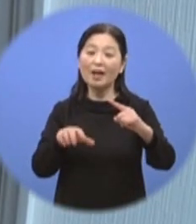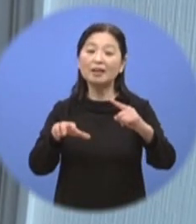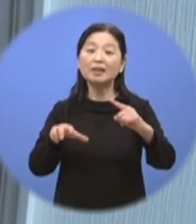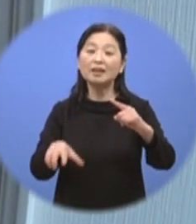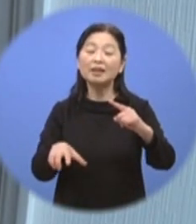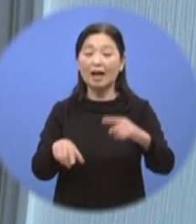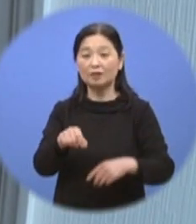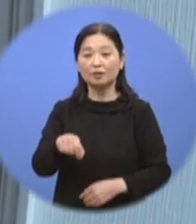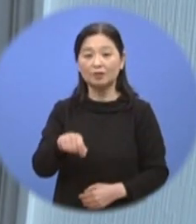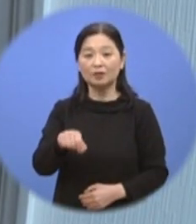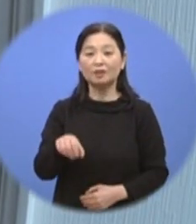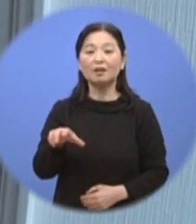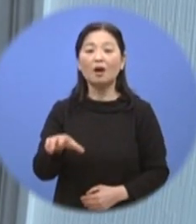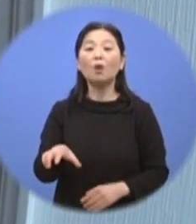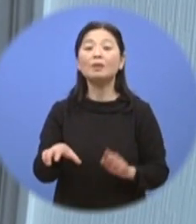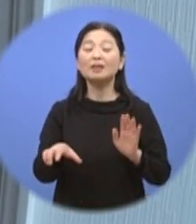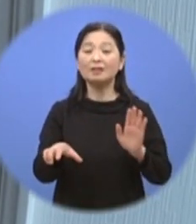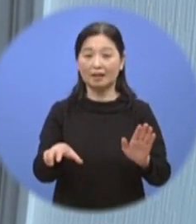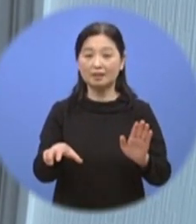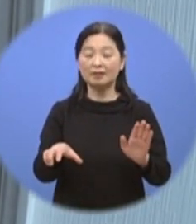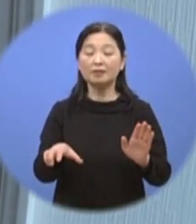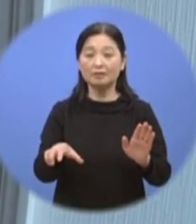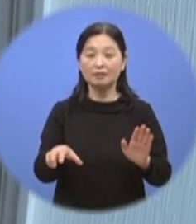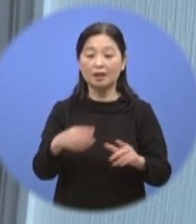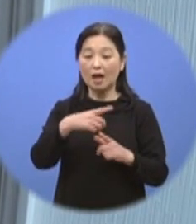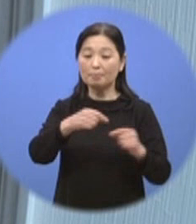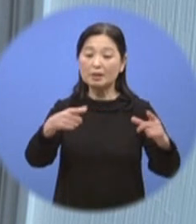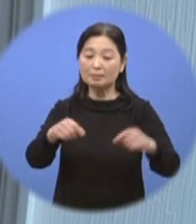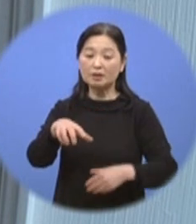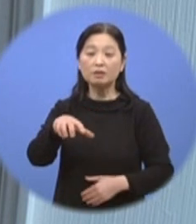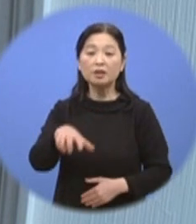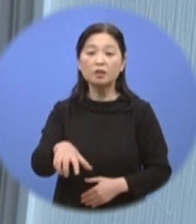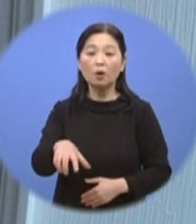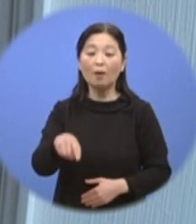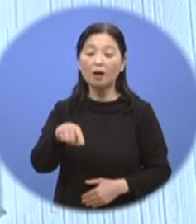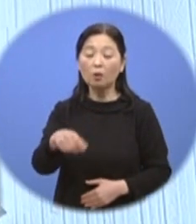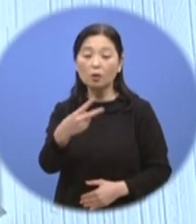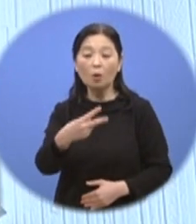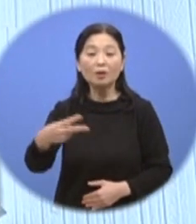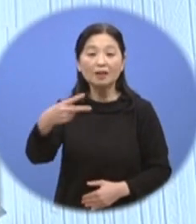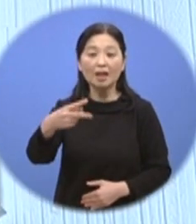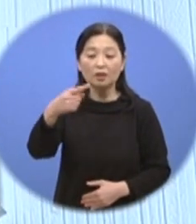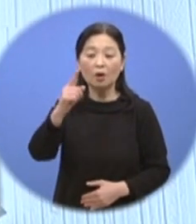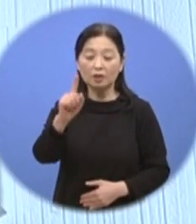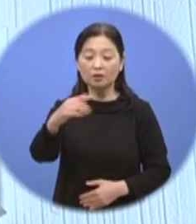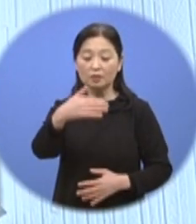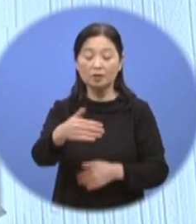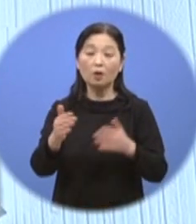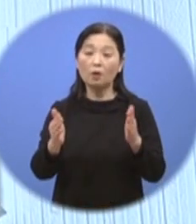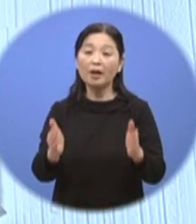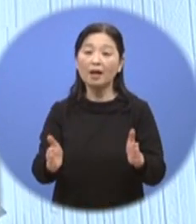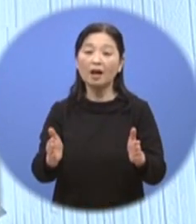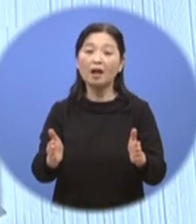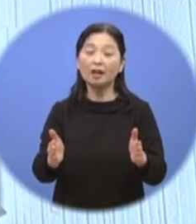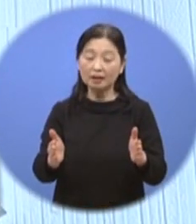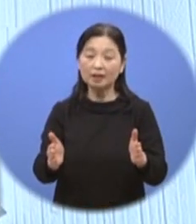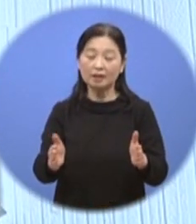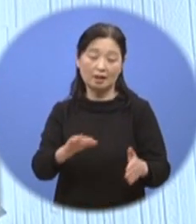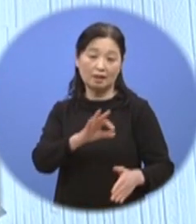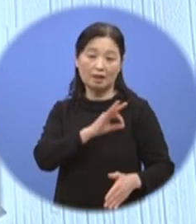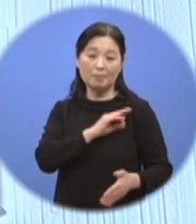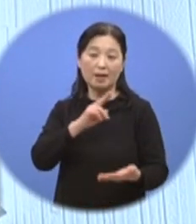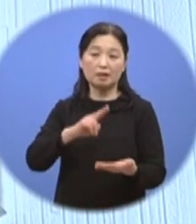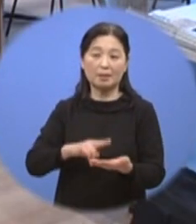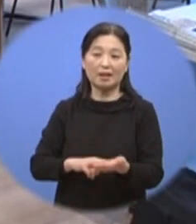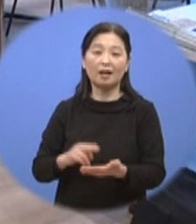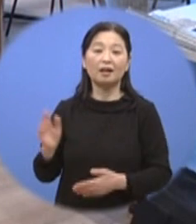ジネスオフィスです。三菱地所はこの2階の一室をワーケーションサイト南紀白浜と名付けて都